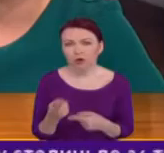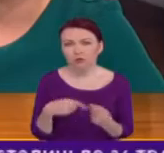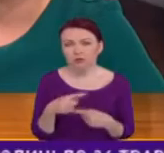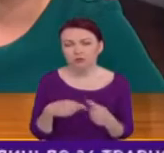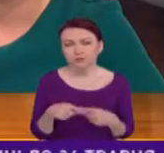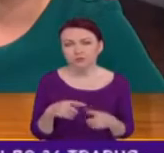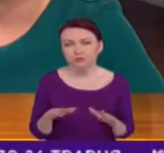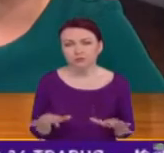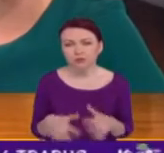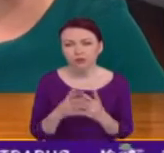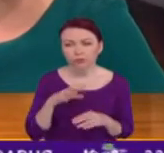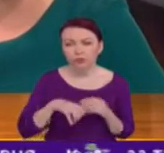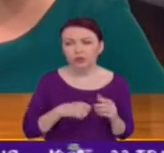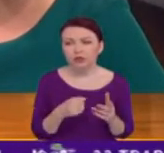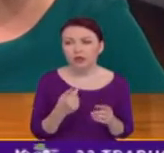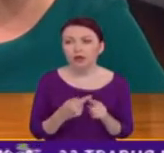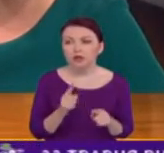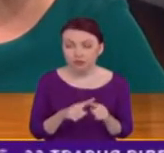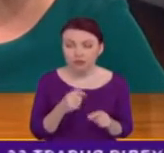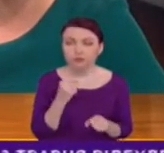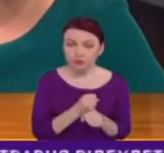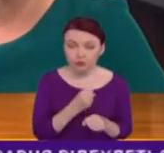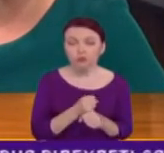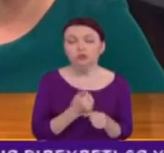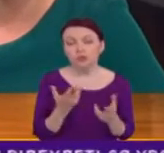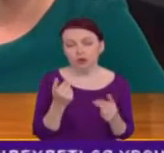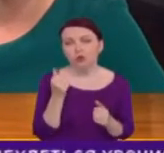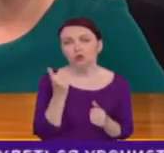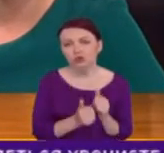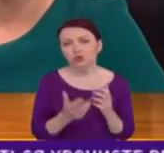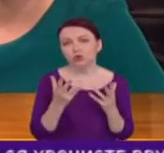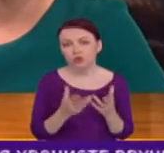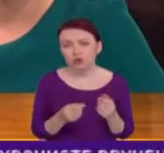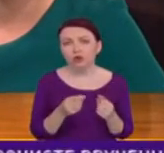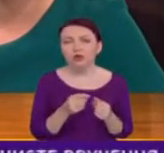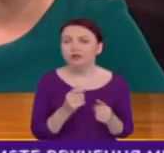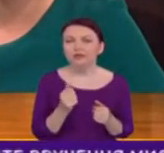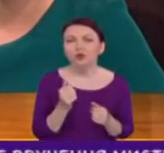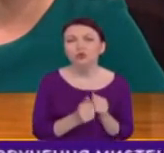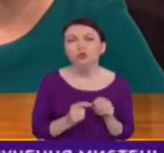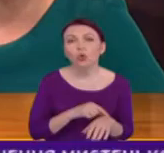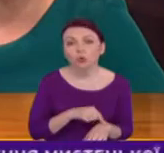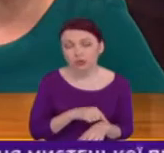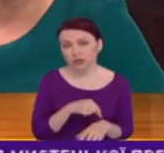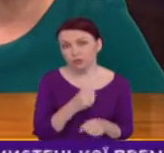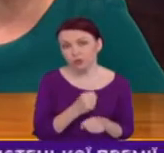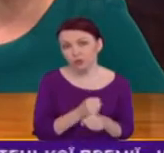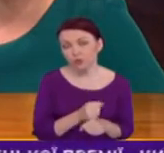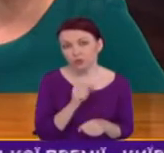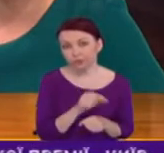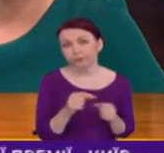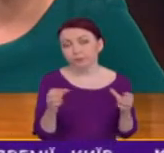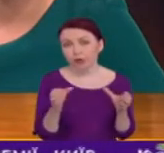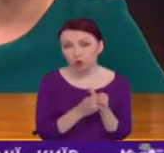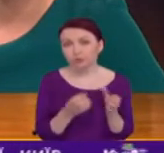можна подолати. Над цим працюють? Над цим працюють кожного дня, не то, що кожного дня, кожної години працюють